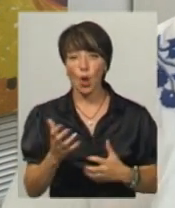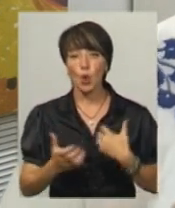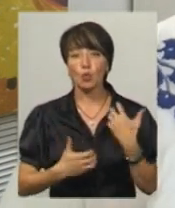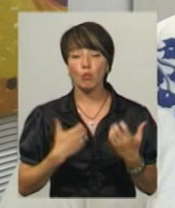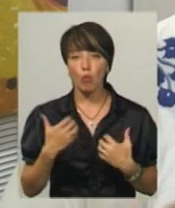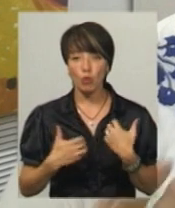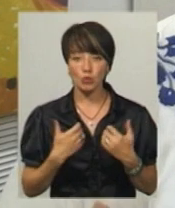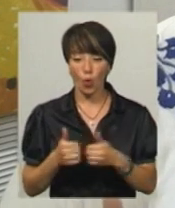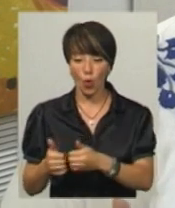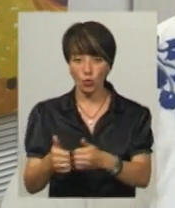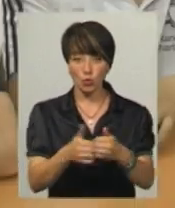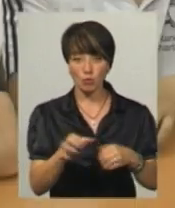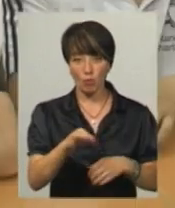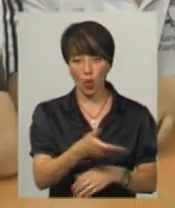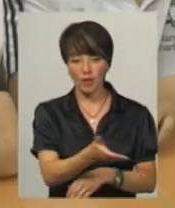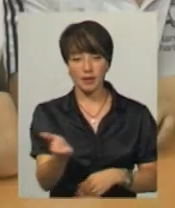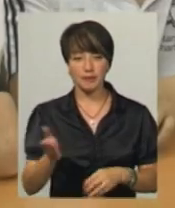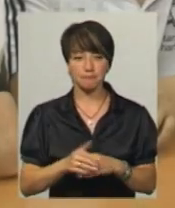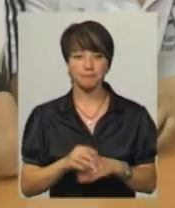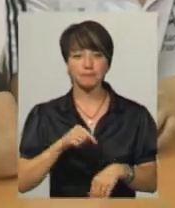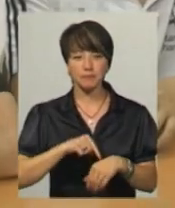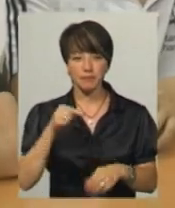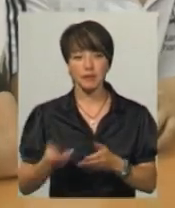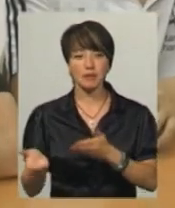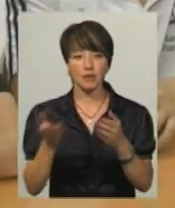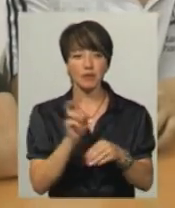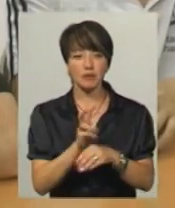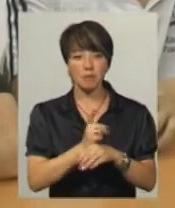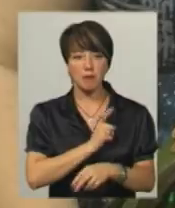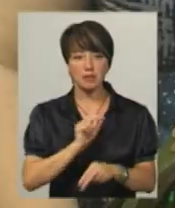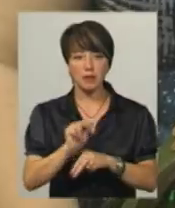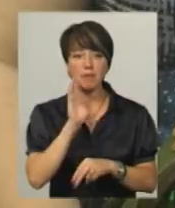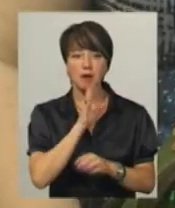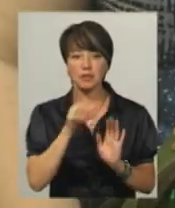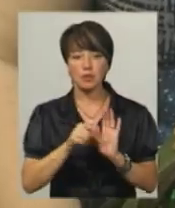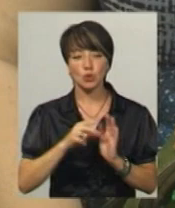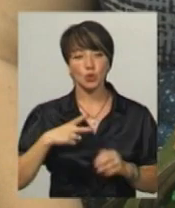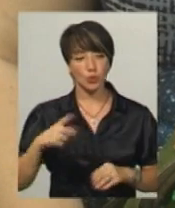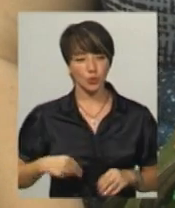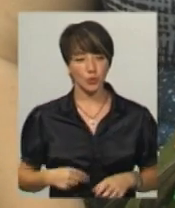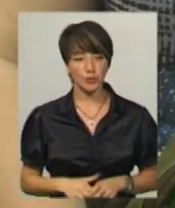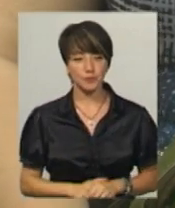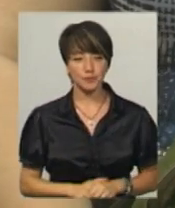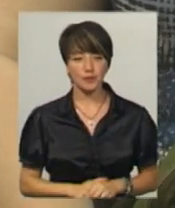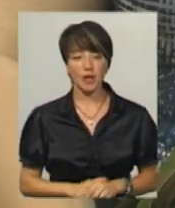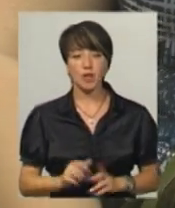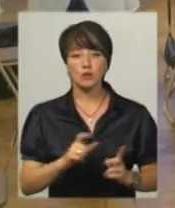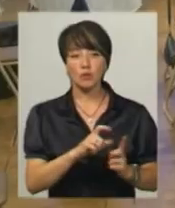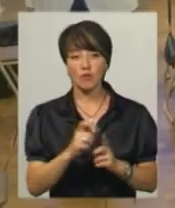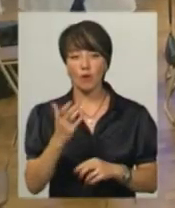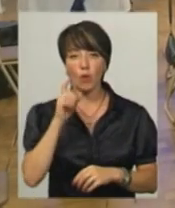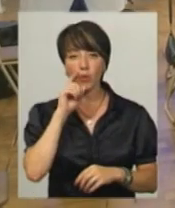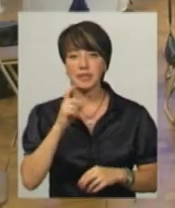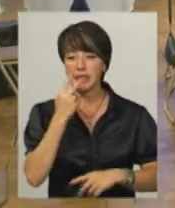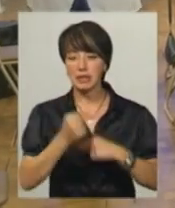турботу оточуючих про них. Відгукнулися на запрошення відвідати майстер-клас мати з донькою – Ольга та Юлія Захожі. За словами Ольги,